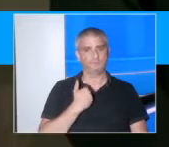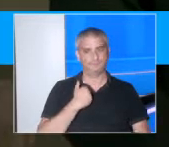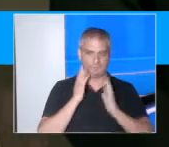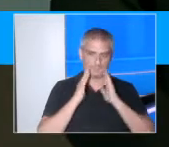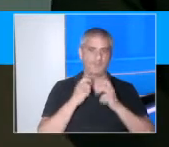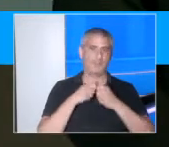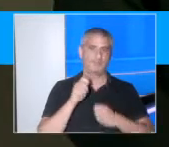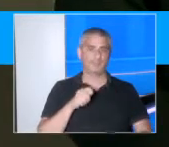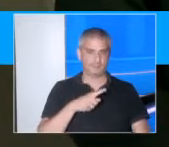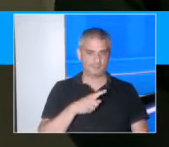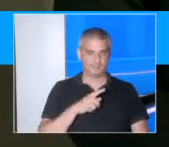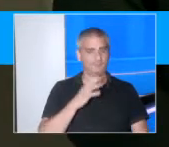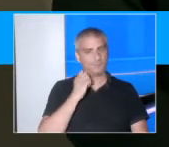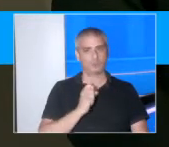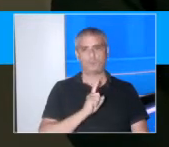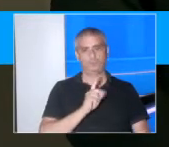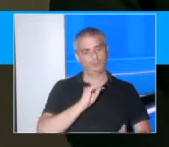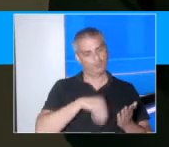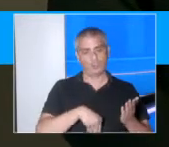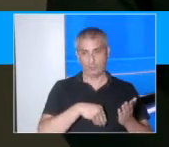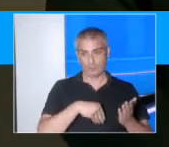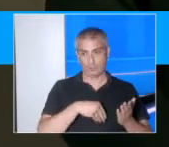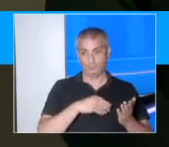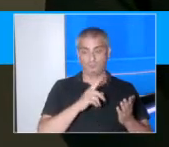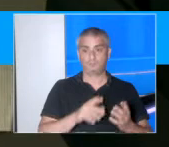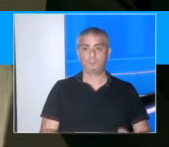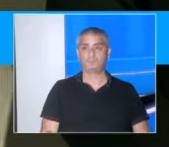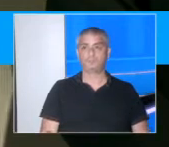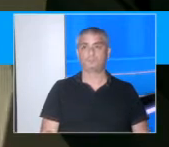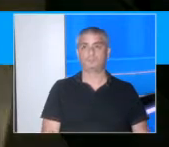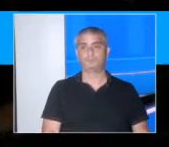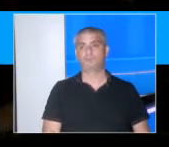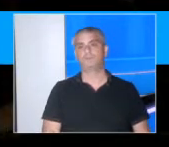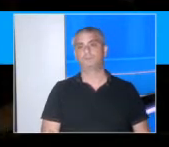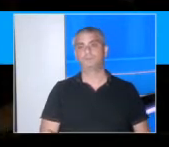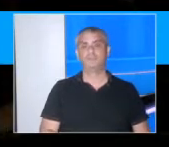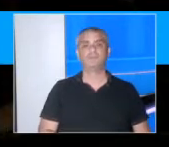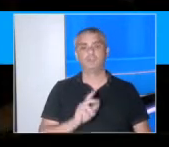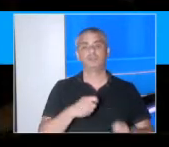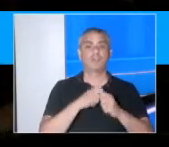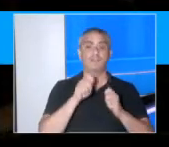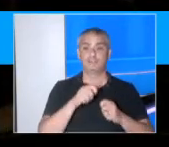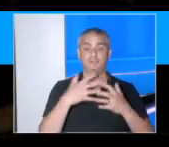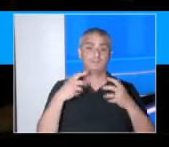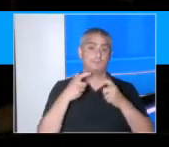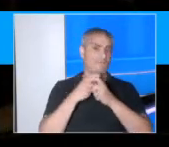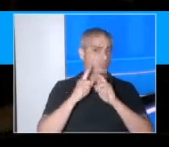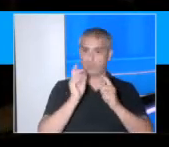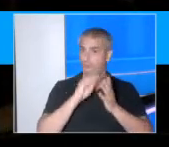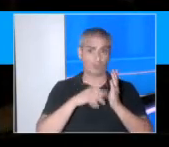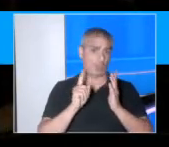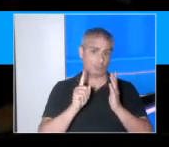מאמין לחברי הכנסת, בוודאי לאלה שחתמו, ויש גם חברי כנסת ממפלגות אחרות שלא